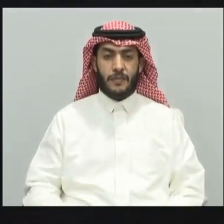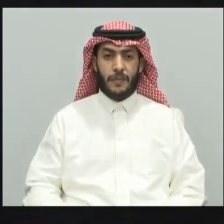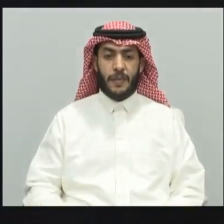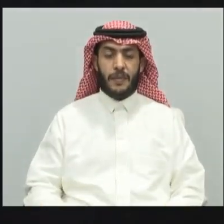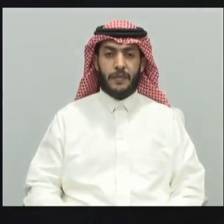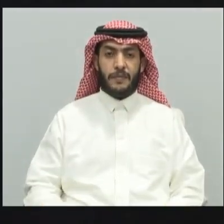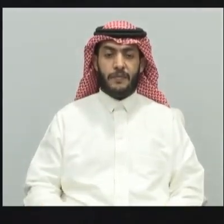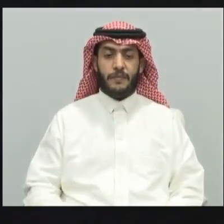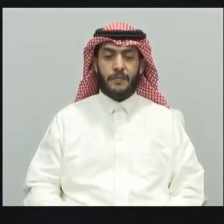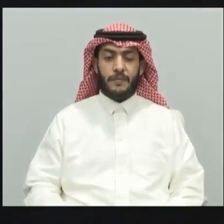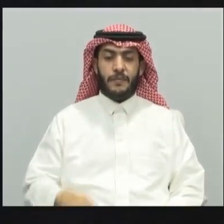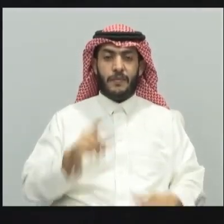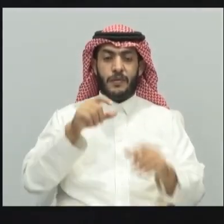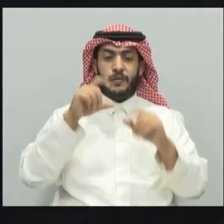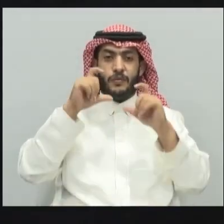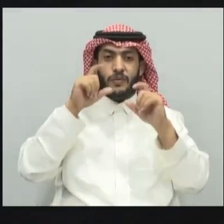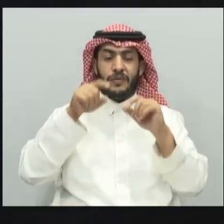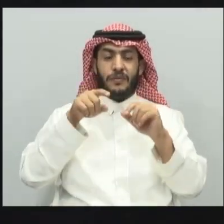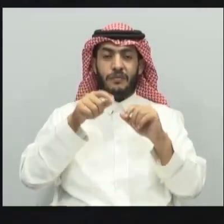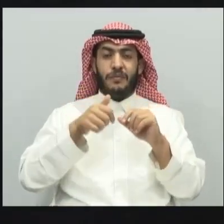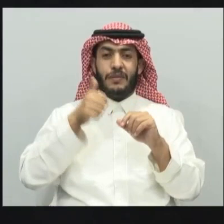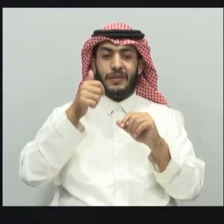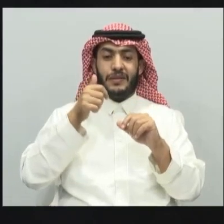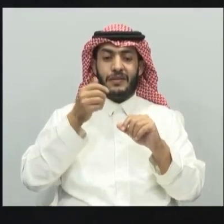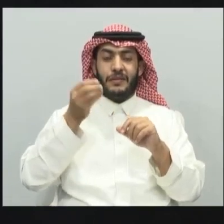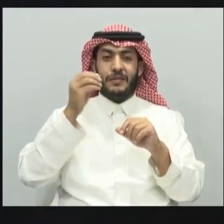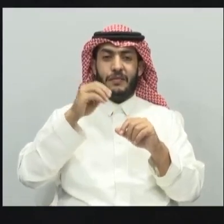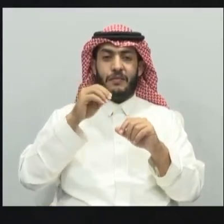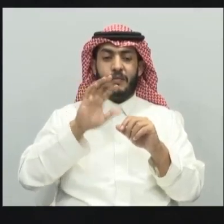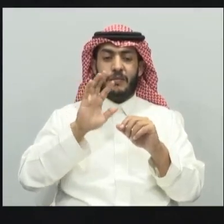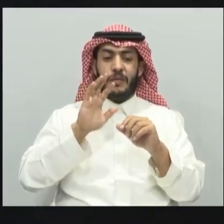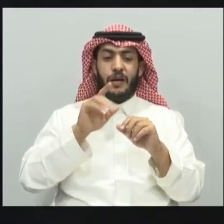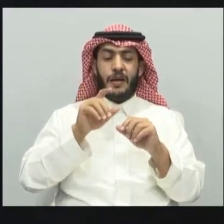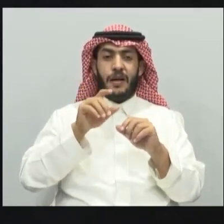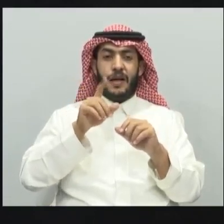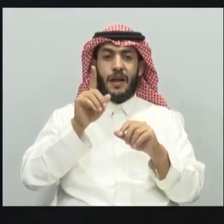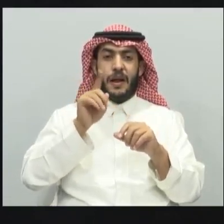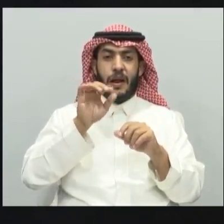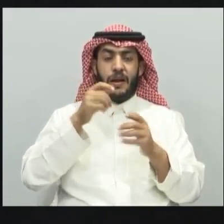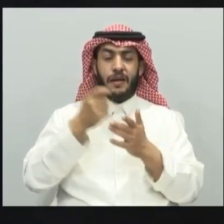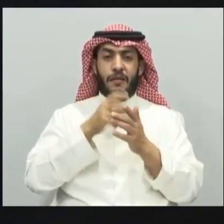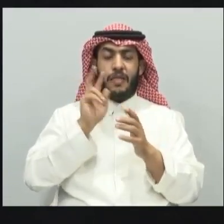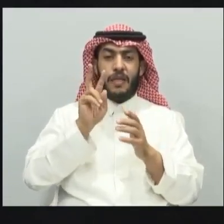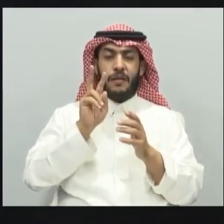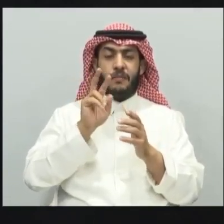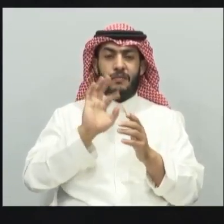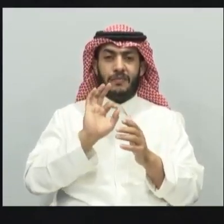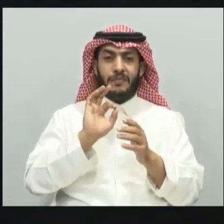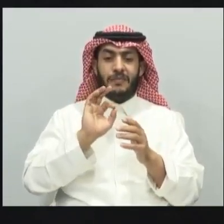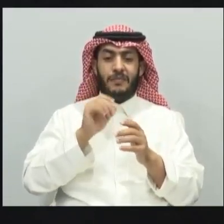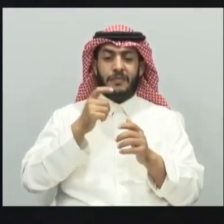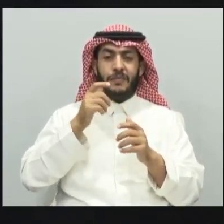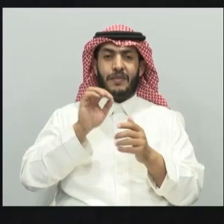الاحاديث من هذه الصور ان ياتي الاسناد خاليا من الراوي الكذاب يعني يرفع او